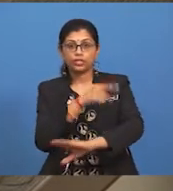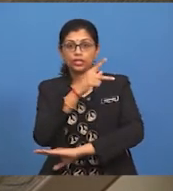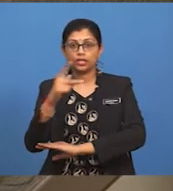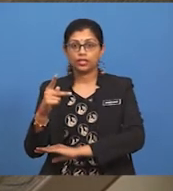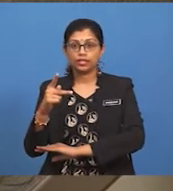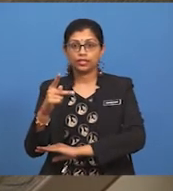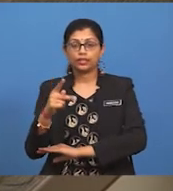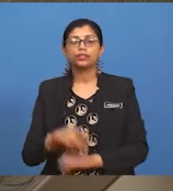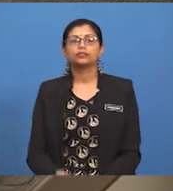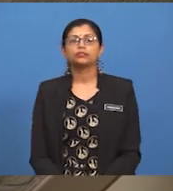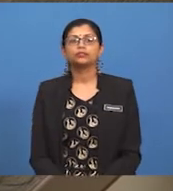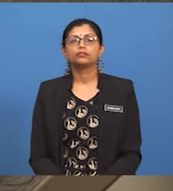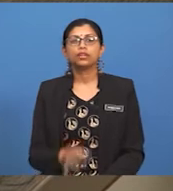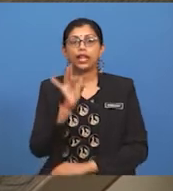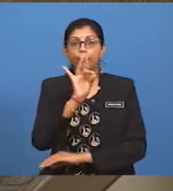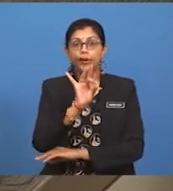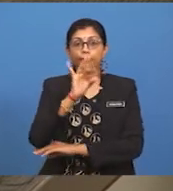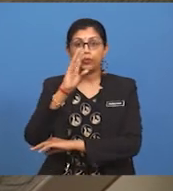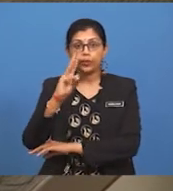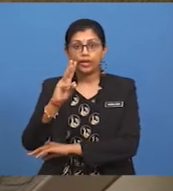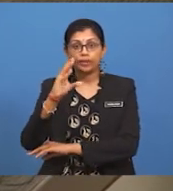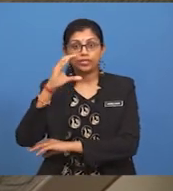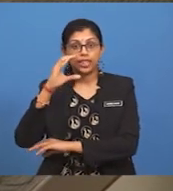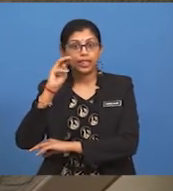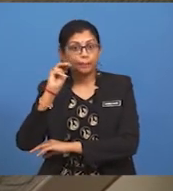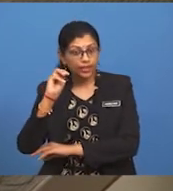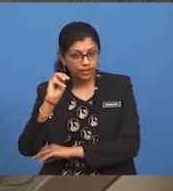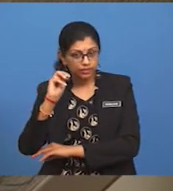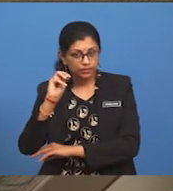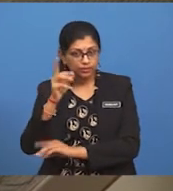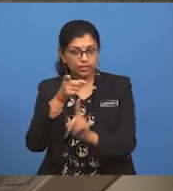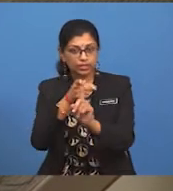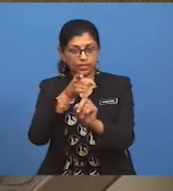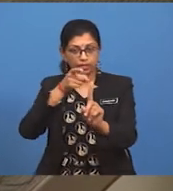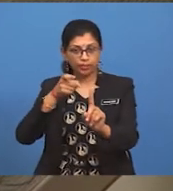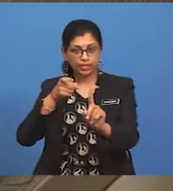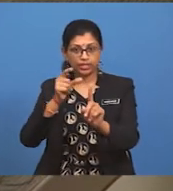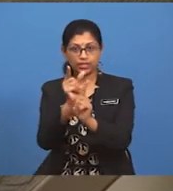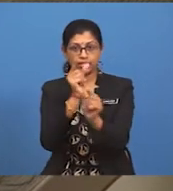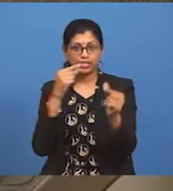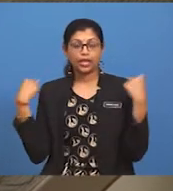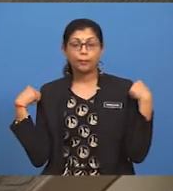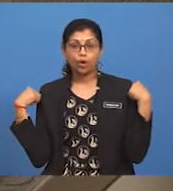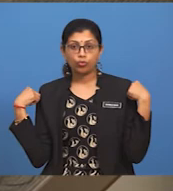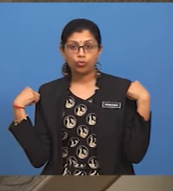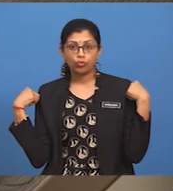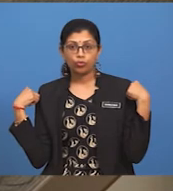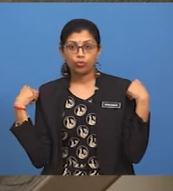dengan ukuran 86 cm daripada garisan bahu. Labelkan